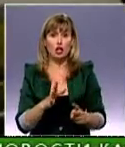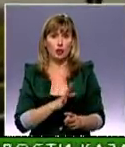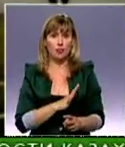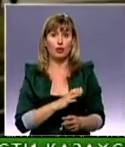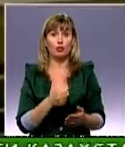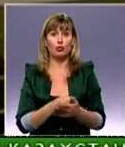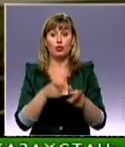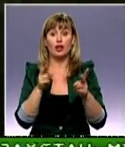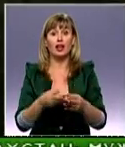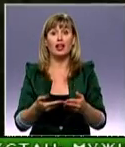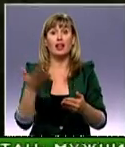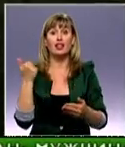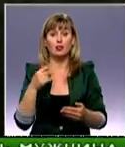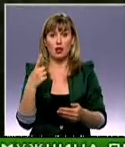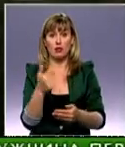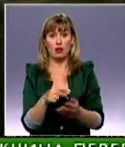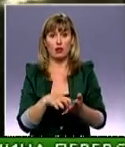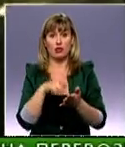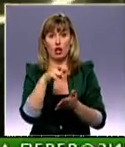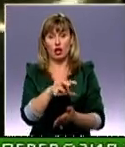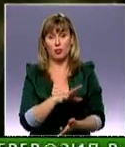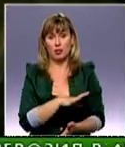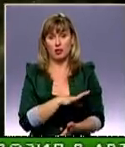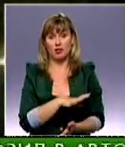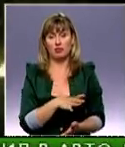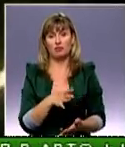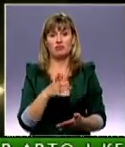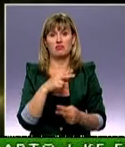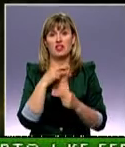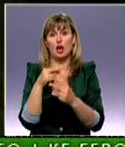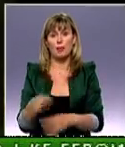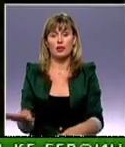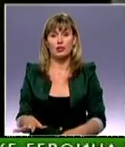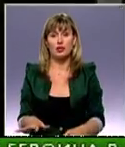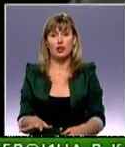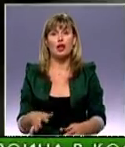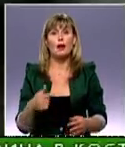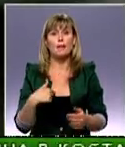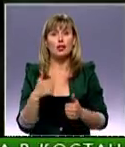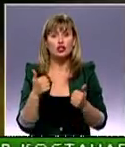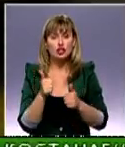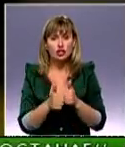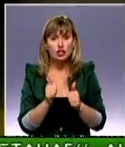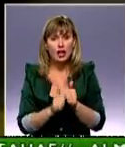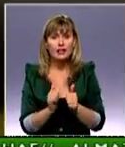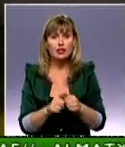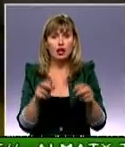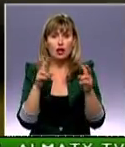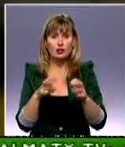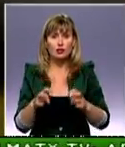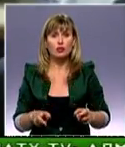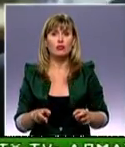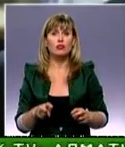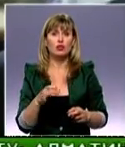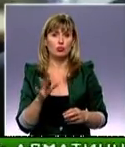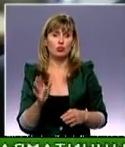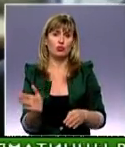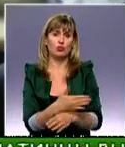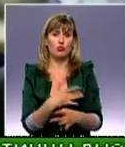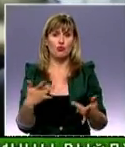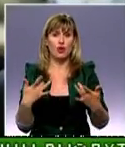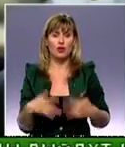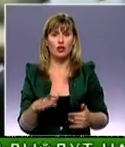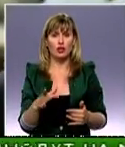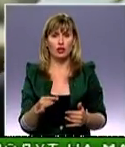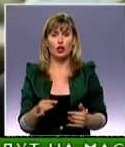до трагедии. После самого тщательного расследования последуют не только увольнения, но и